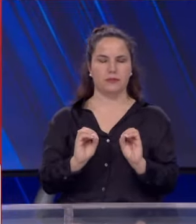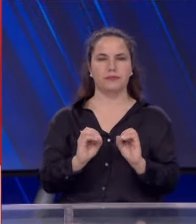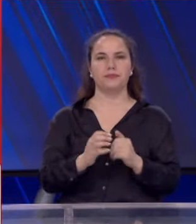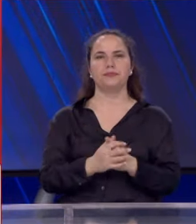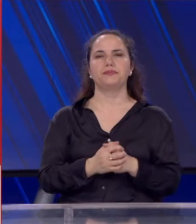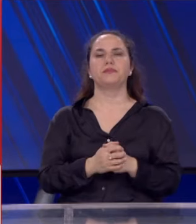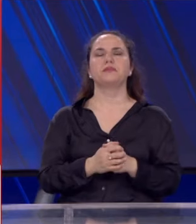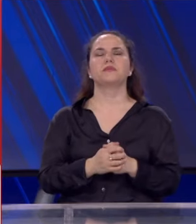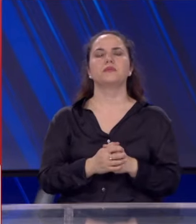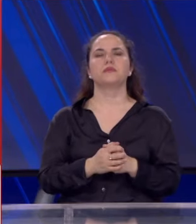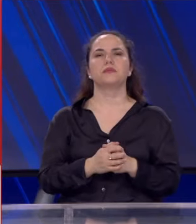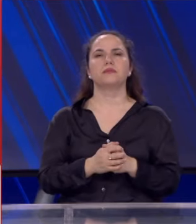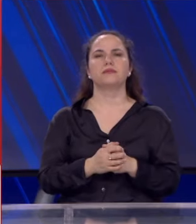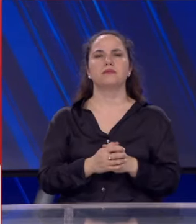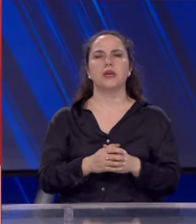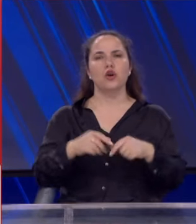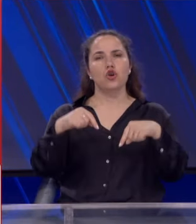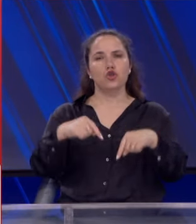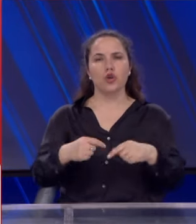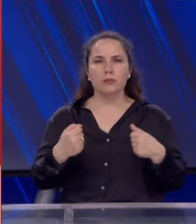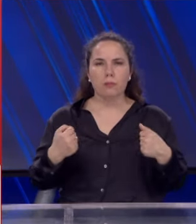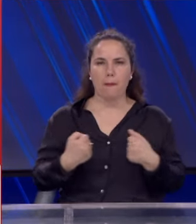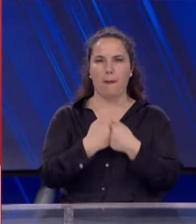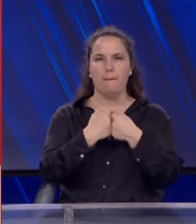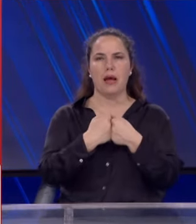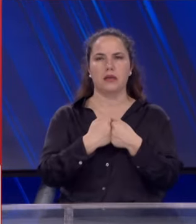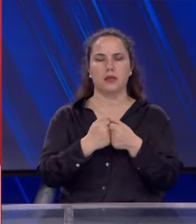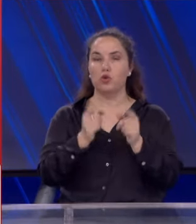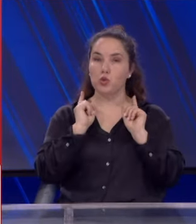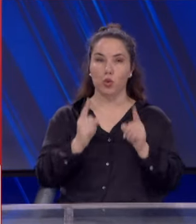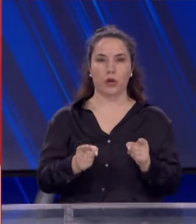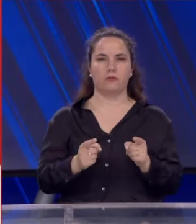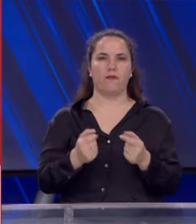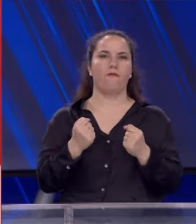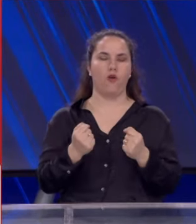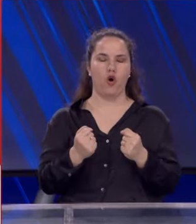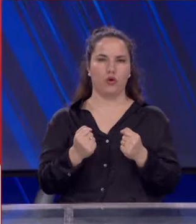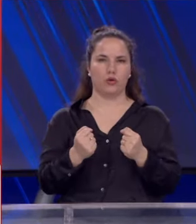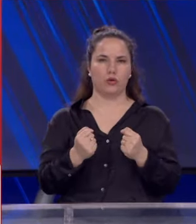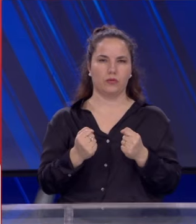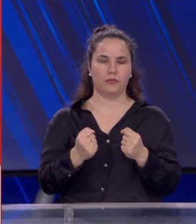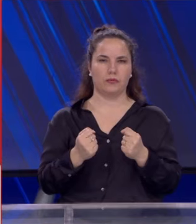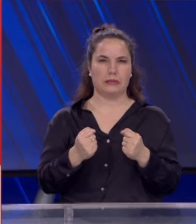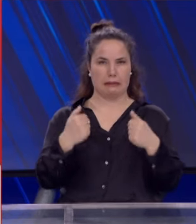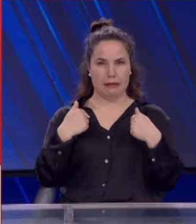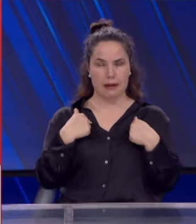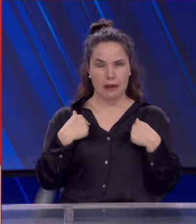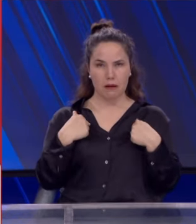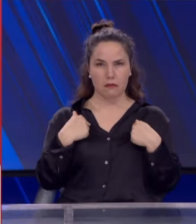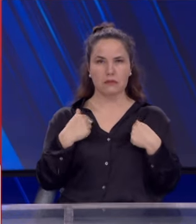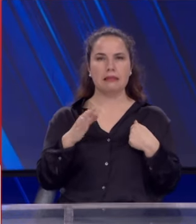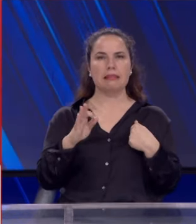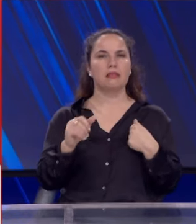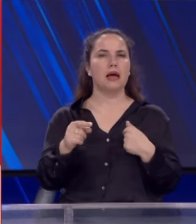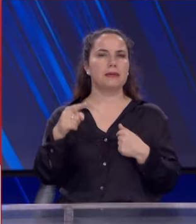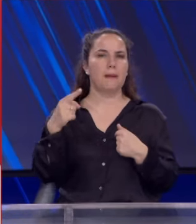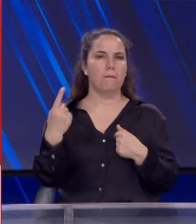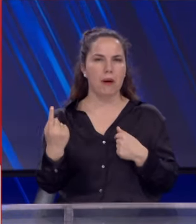ardhshëm. Përplasja është e pa evitueshme. Dhe data parë e përplasjes pa diskutim do